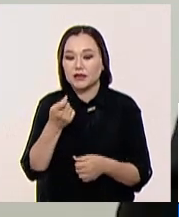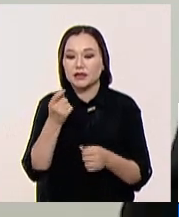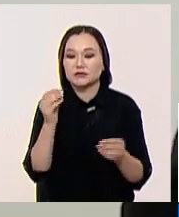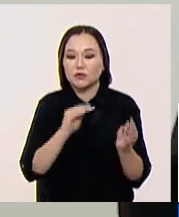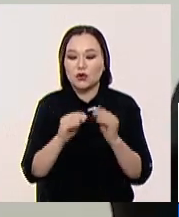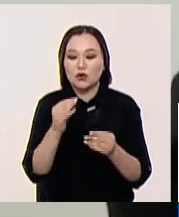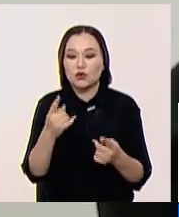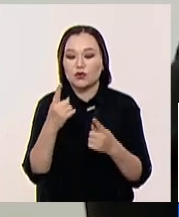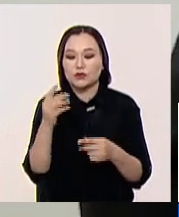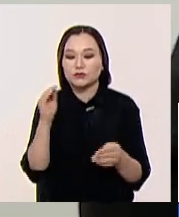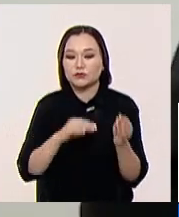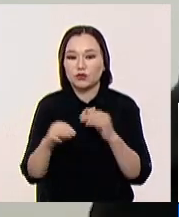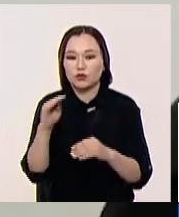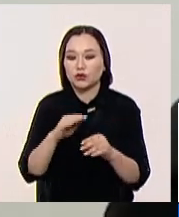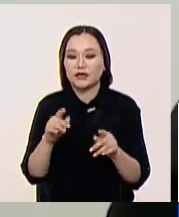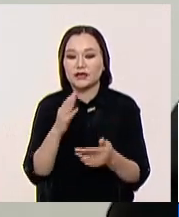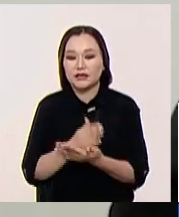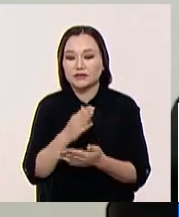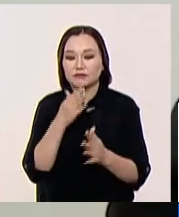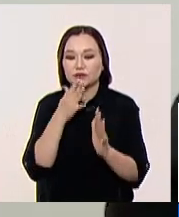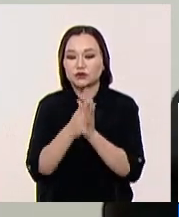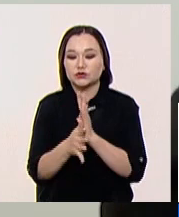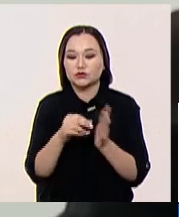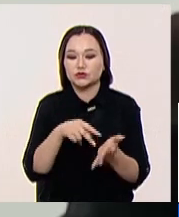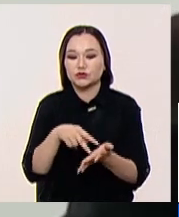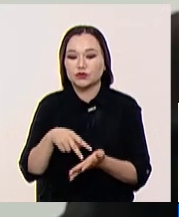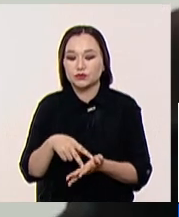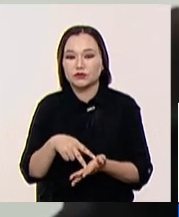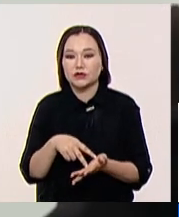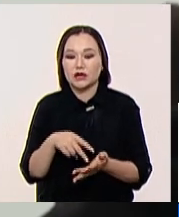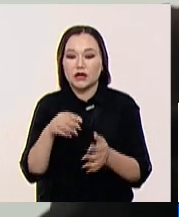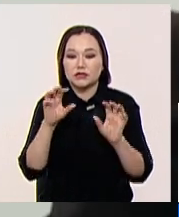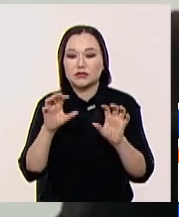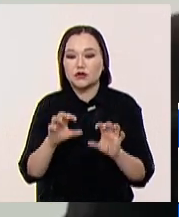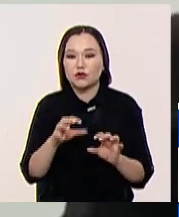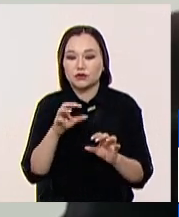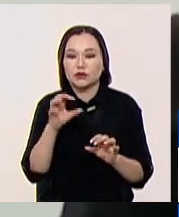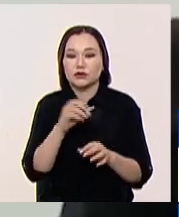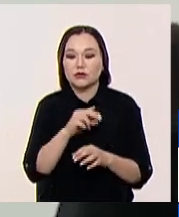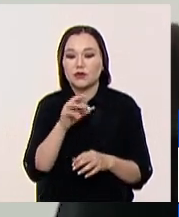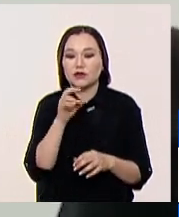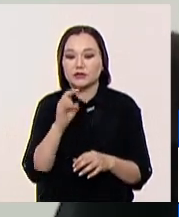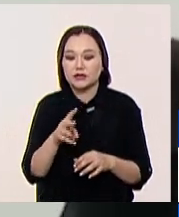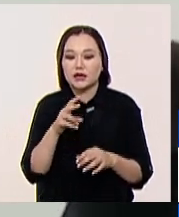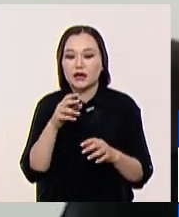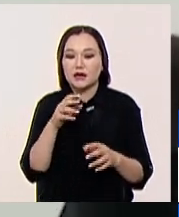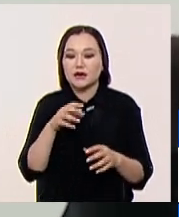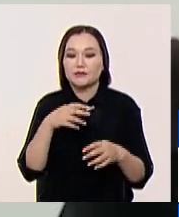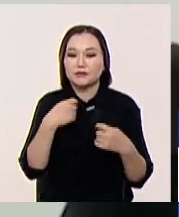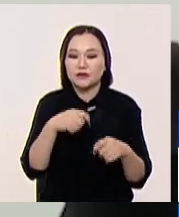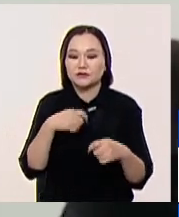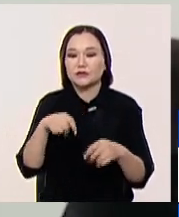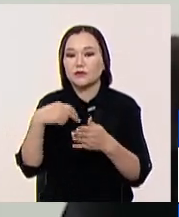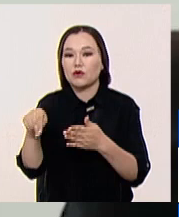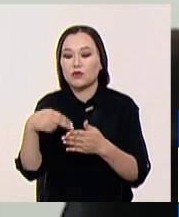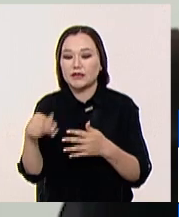сборки и крупноузловой сборки, имеют совершенно прозрачную стоимость. По закону о промышленности политики посредников между заводом-производителем